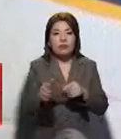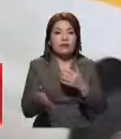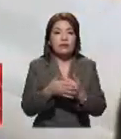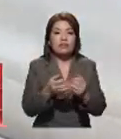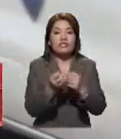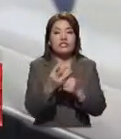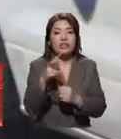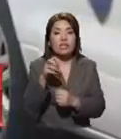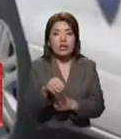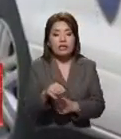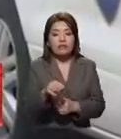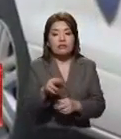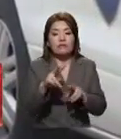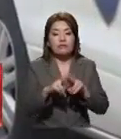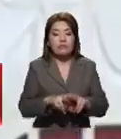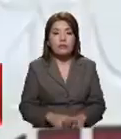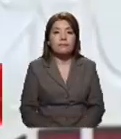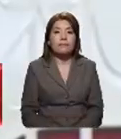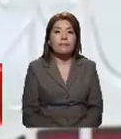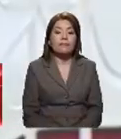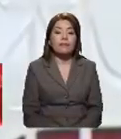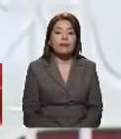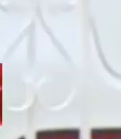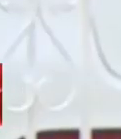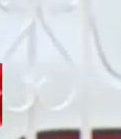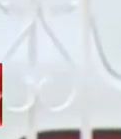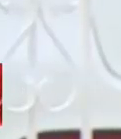наказание до 14 лет тюрьмы.